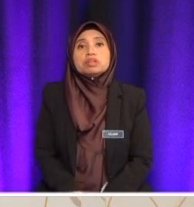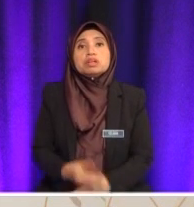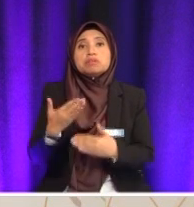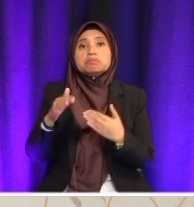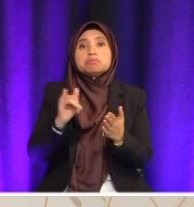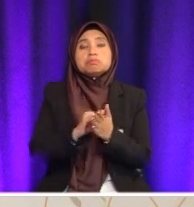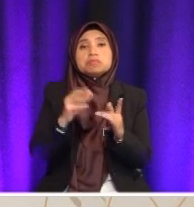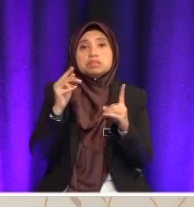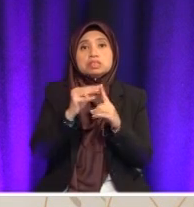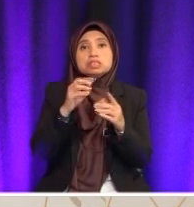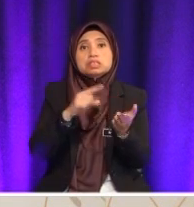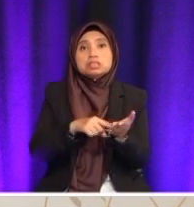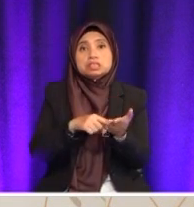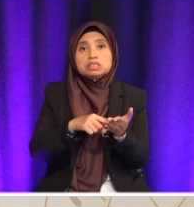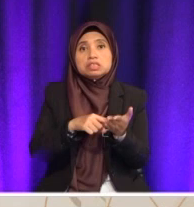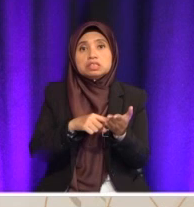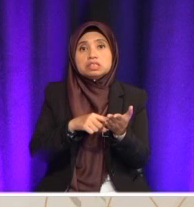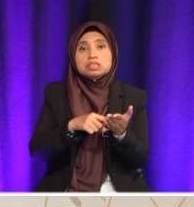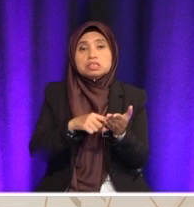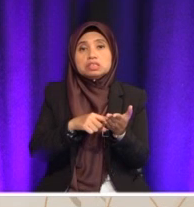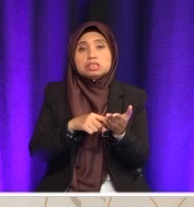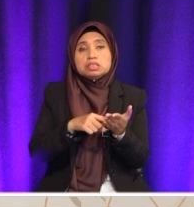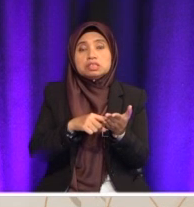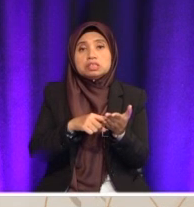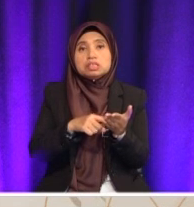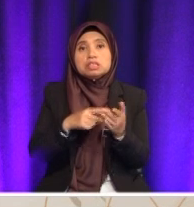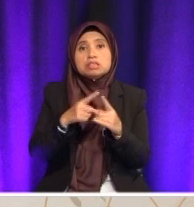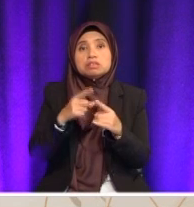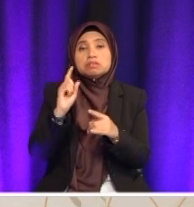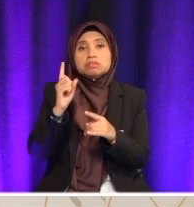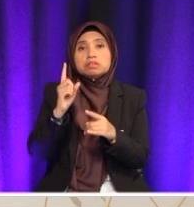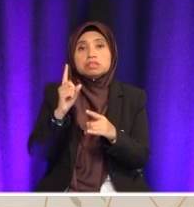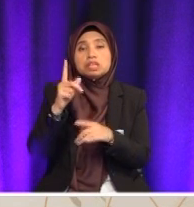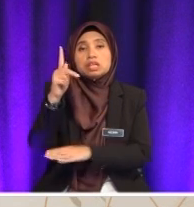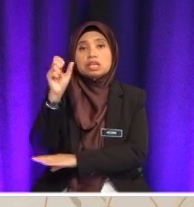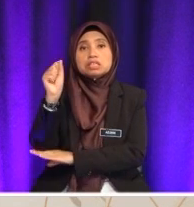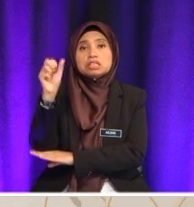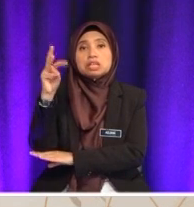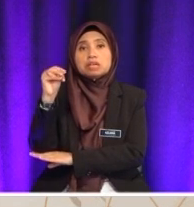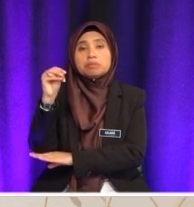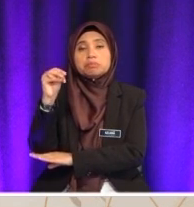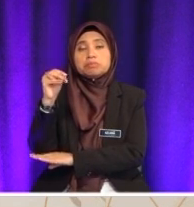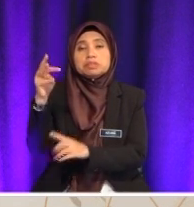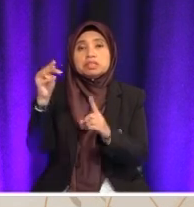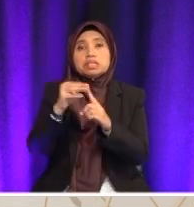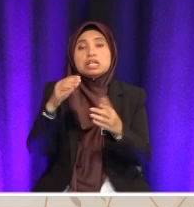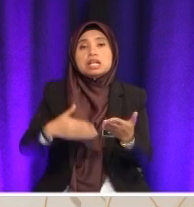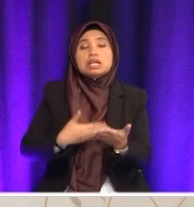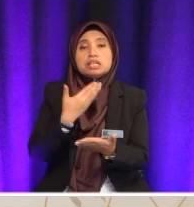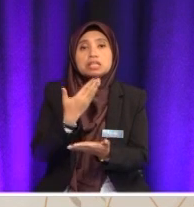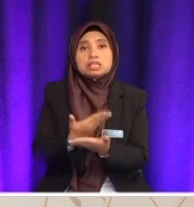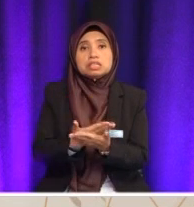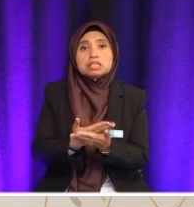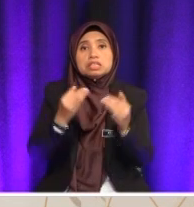mata pelajaran ini dimana gssn geografi bermasalah melahirkan